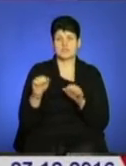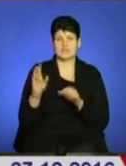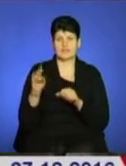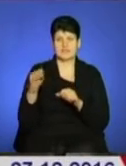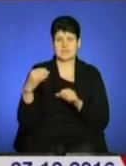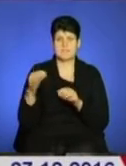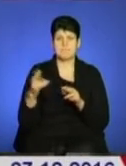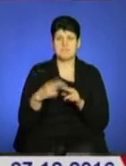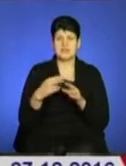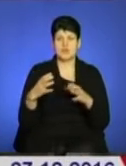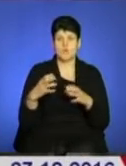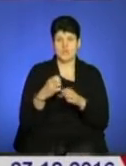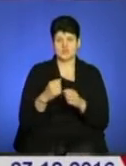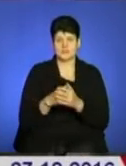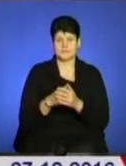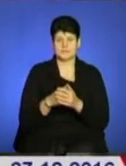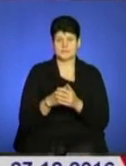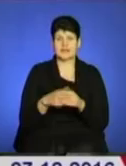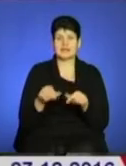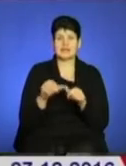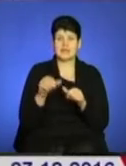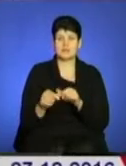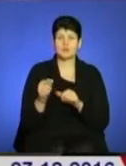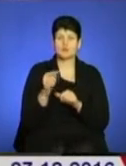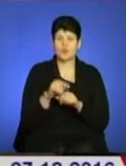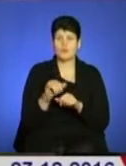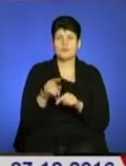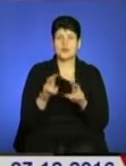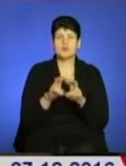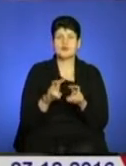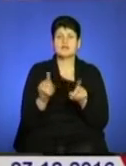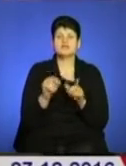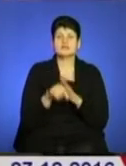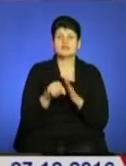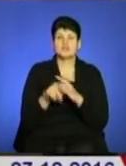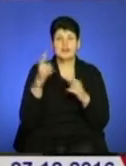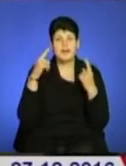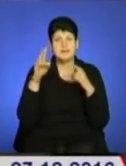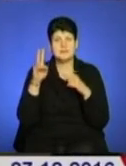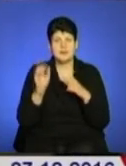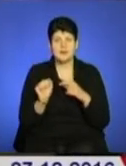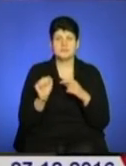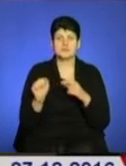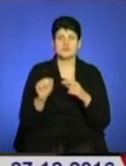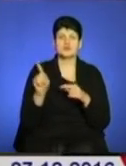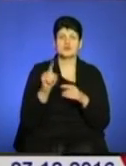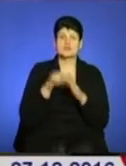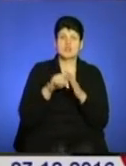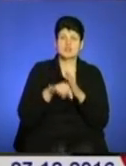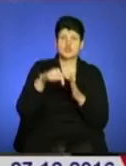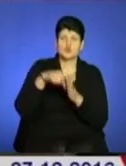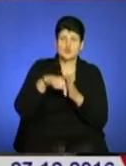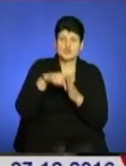Без обмежень в неї йде фантазія. Крім того, ми розбирали, що таке казка, ми вчилися, що таке сюжети, що